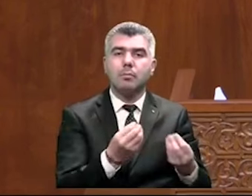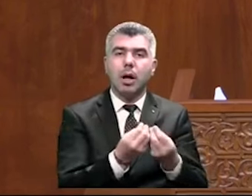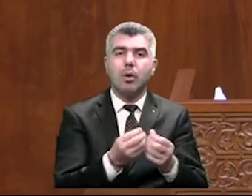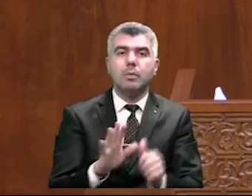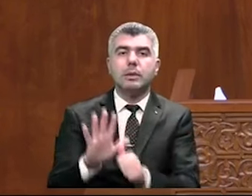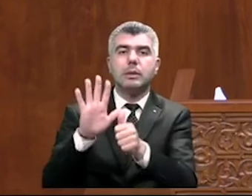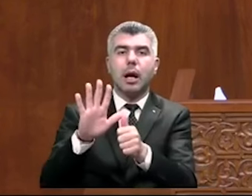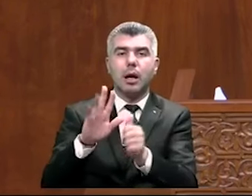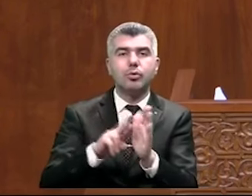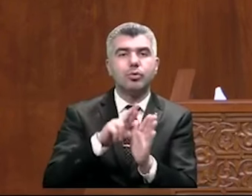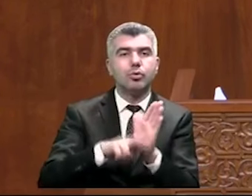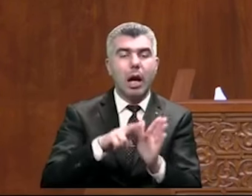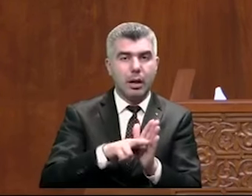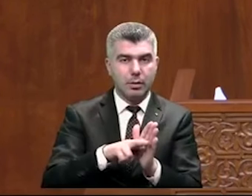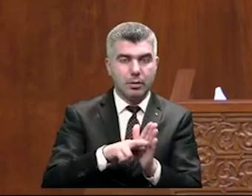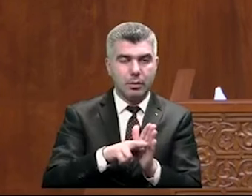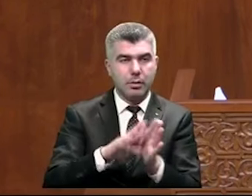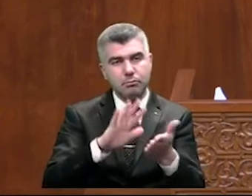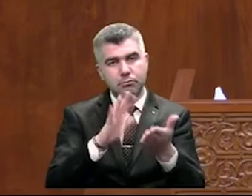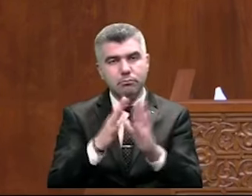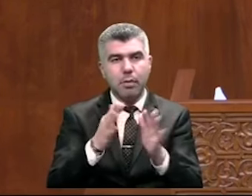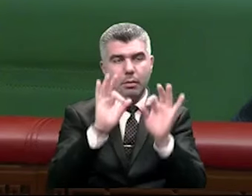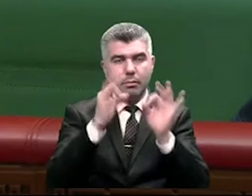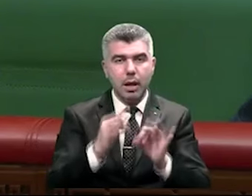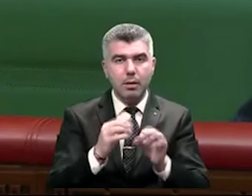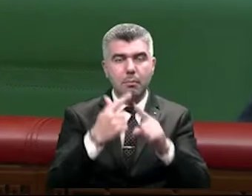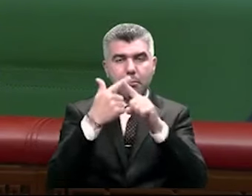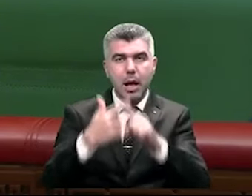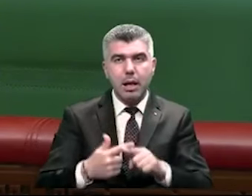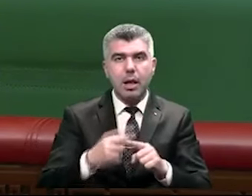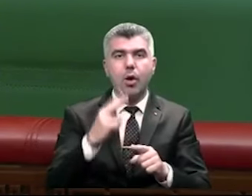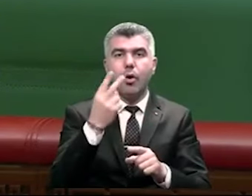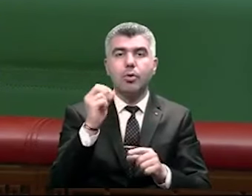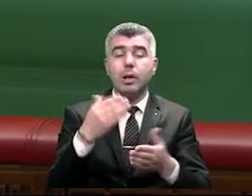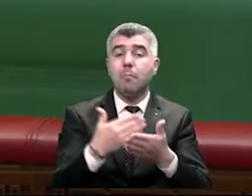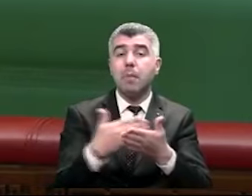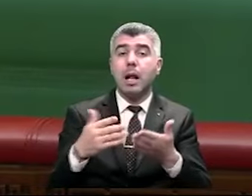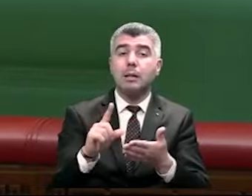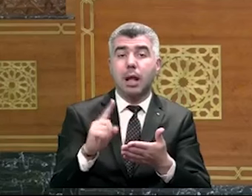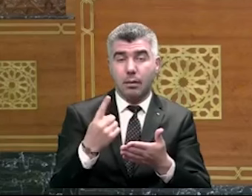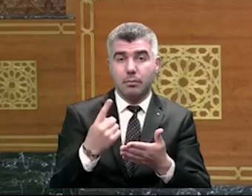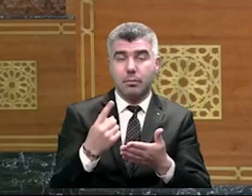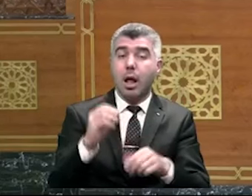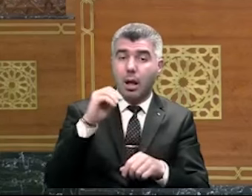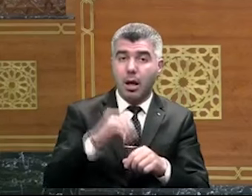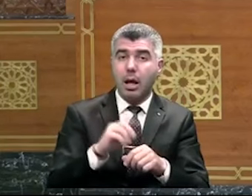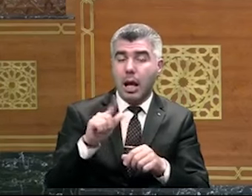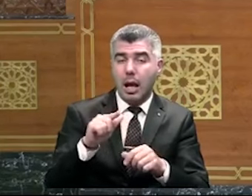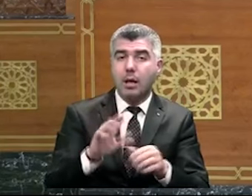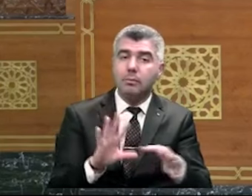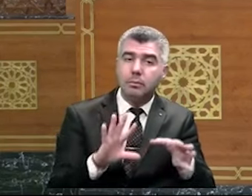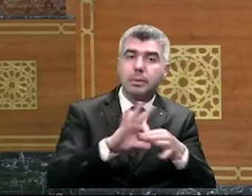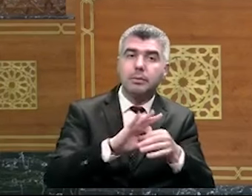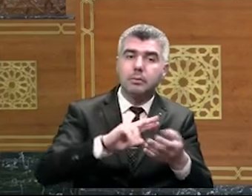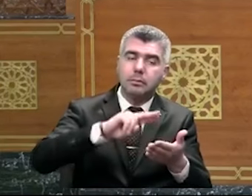ديال الجهات بقدر مالي يفوت 20 مليار ديال الدرهم وعندنا كذلك تعاقدات مع جهات اخرى نحن